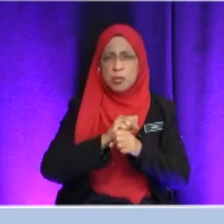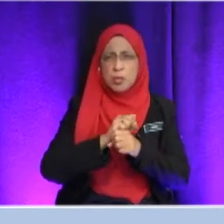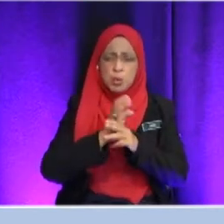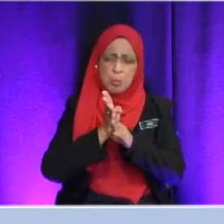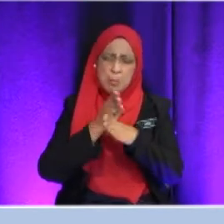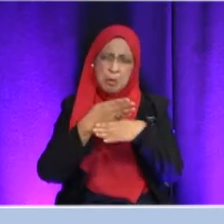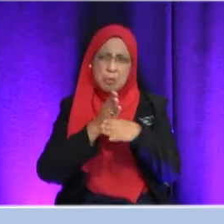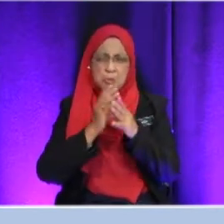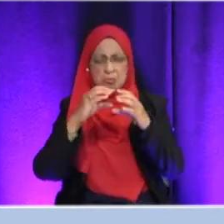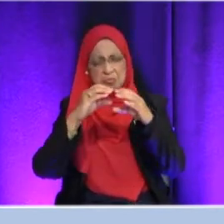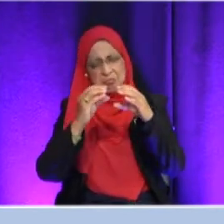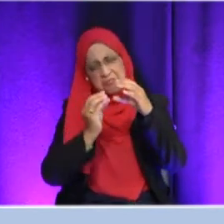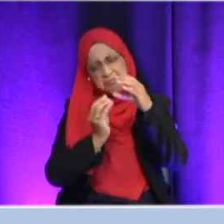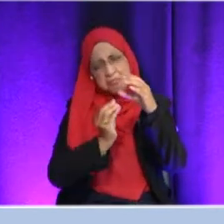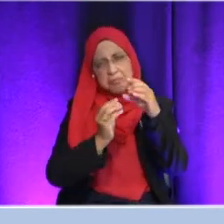diatas